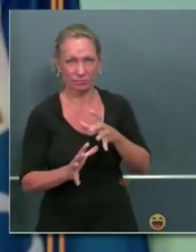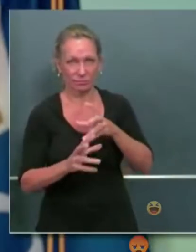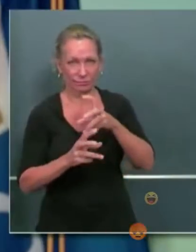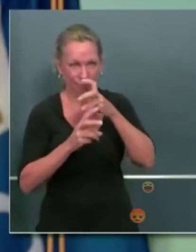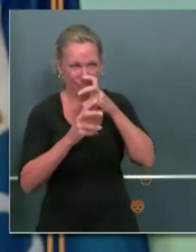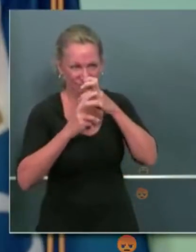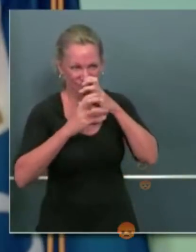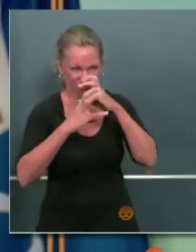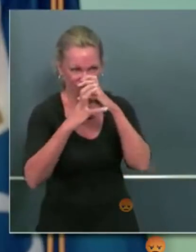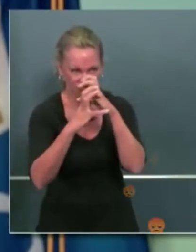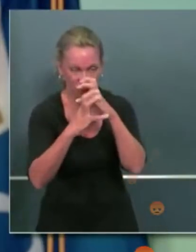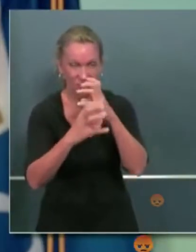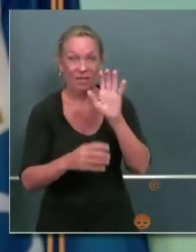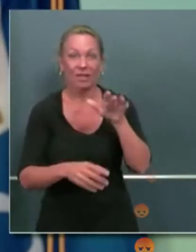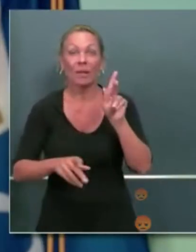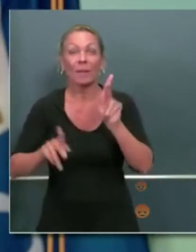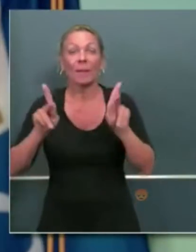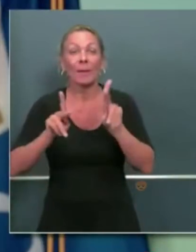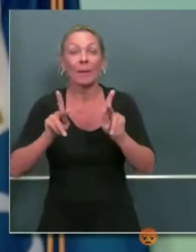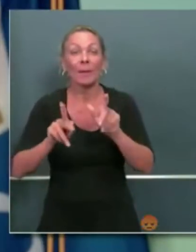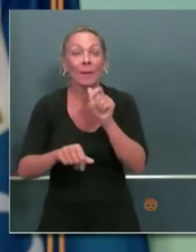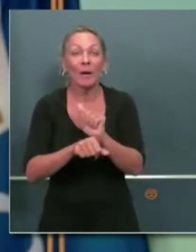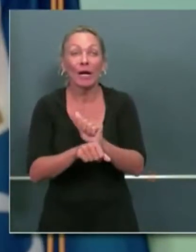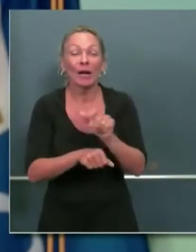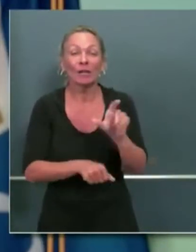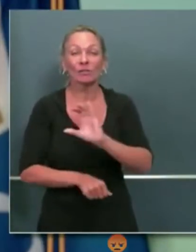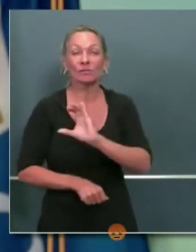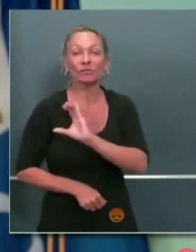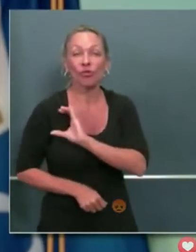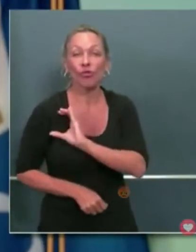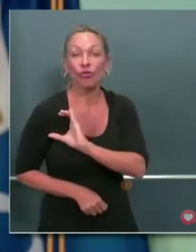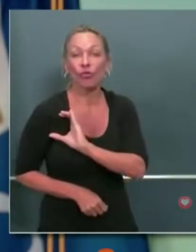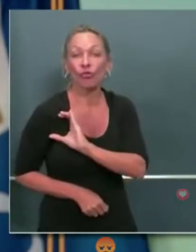nhà tù thì có thể tí bớt lợi, nhưng mà một số nhà tù thì nó